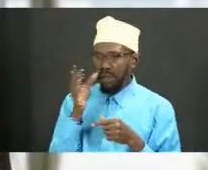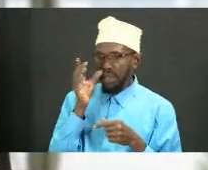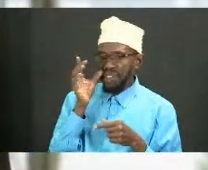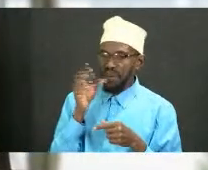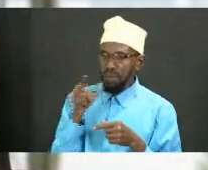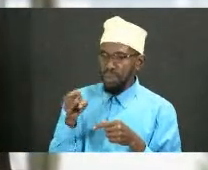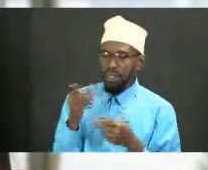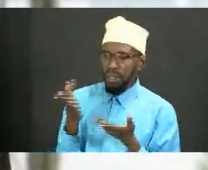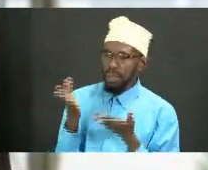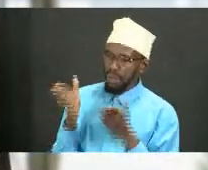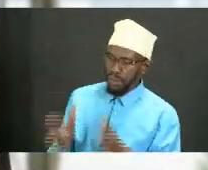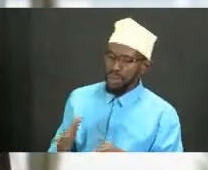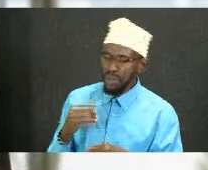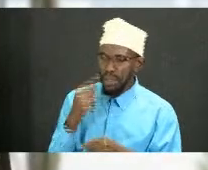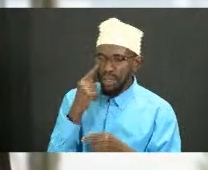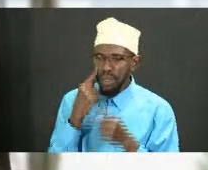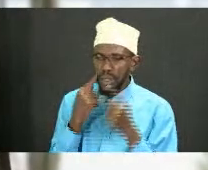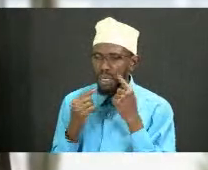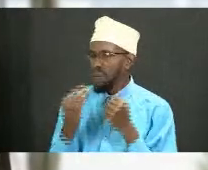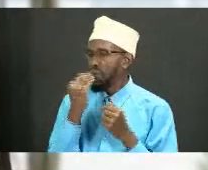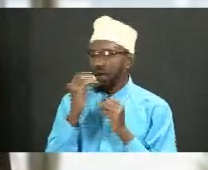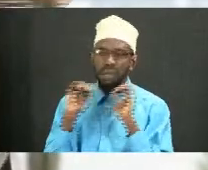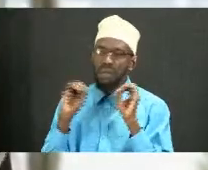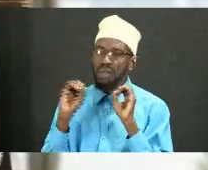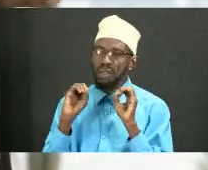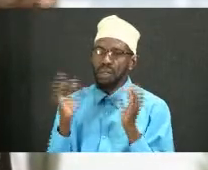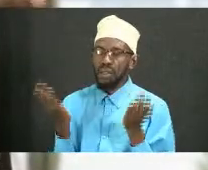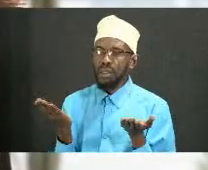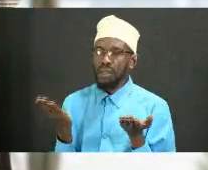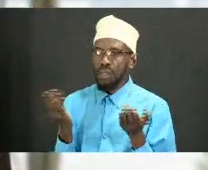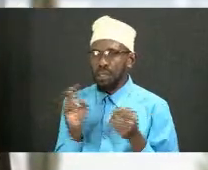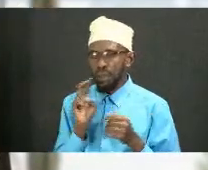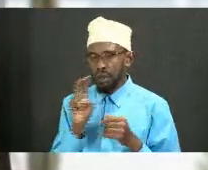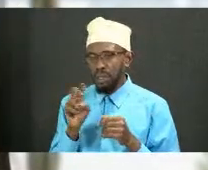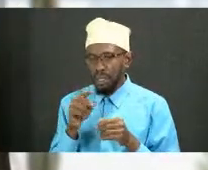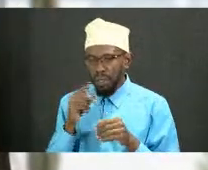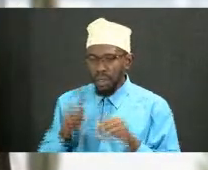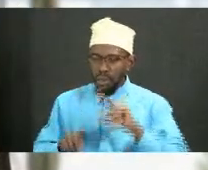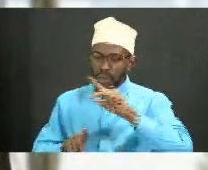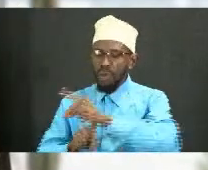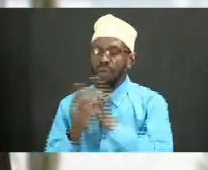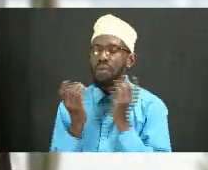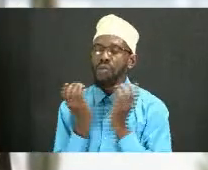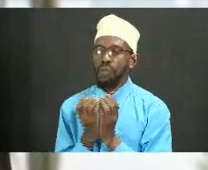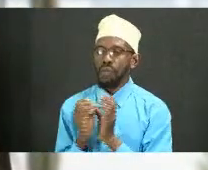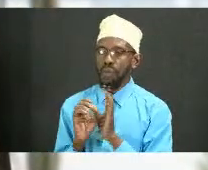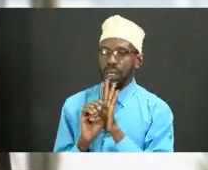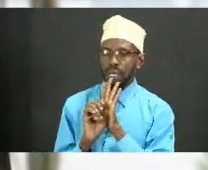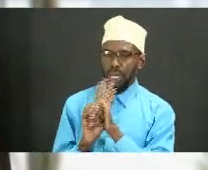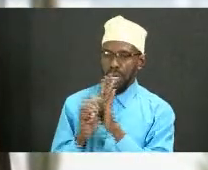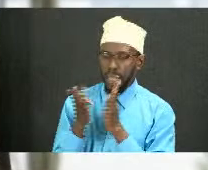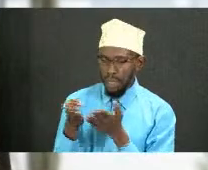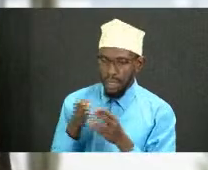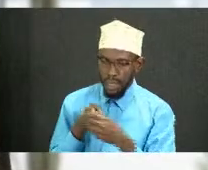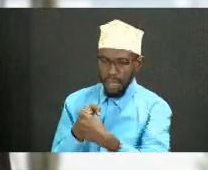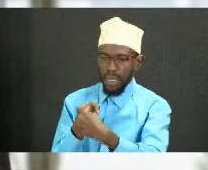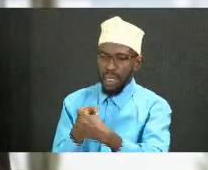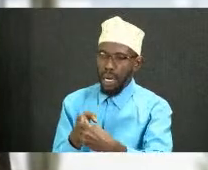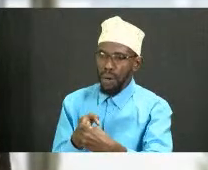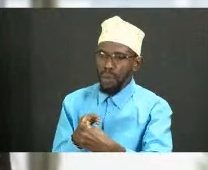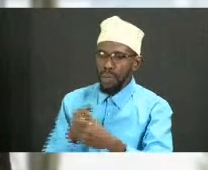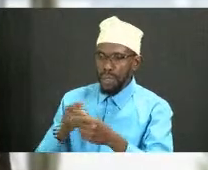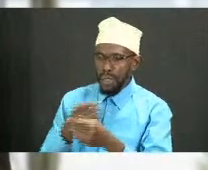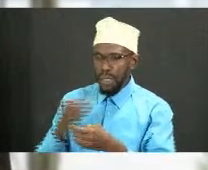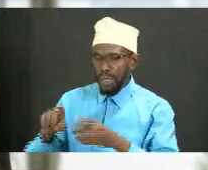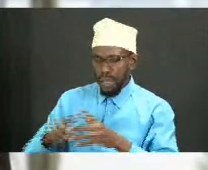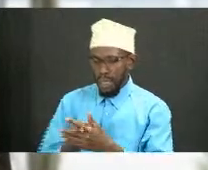Kisha utamsikia huyu mtu ambaye analia kwamba mimi sina chakula, sina na kadhalika. Kwamba Mtume sallallahu alaihi wasallam alimuelekeza huyu mtu vipi atapata seed